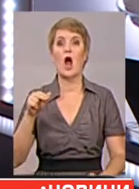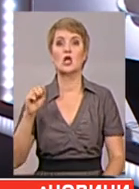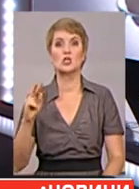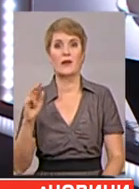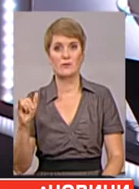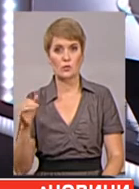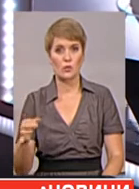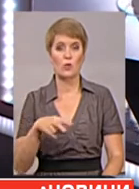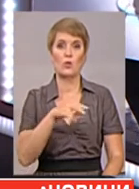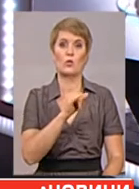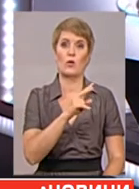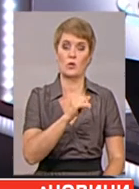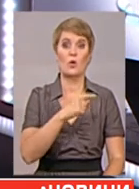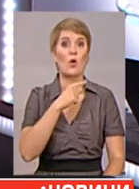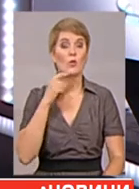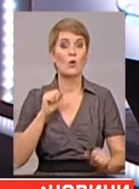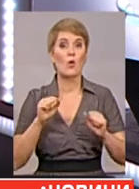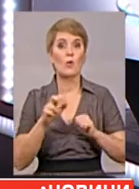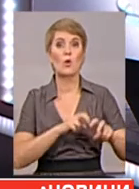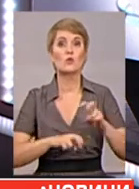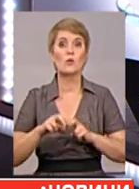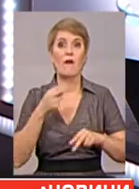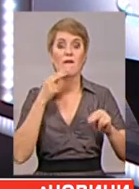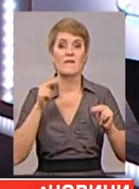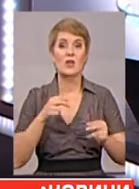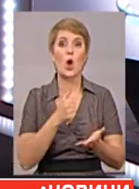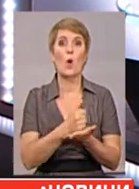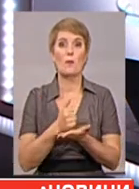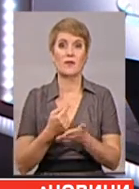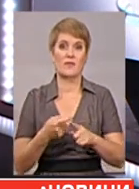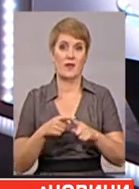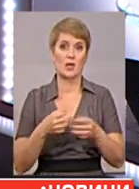російське окупаційне командування шукає винних командирів, які допустили такі великі втрати.